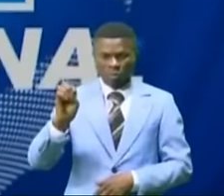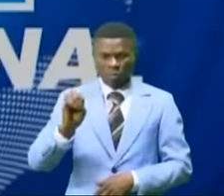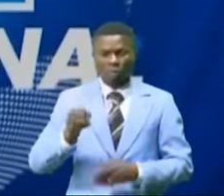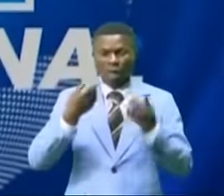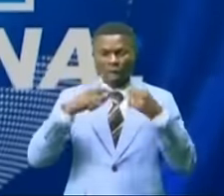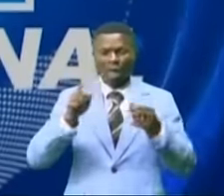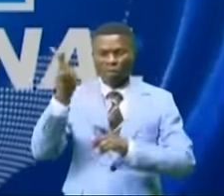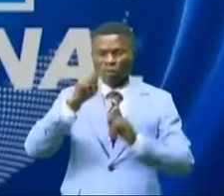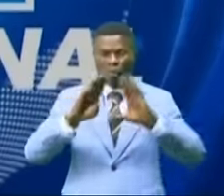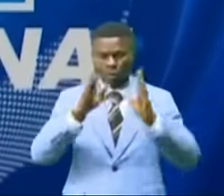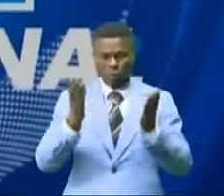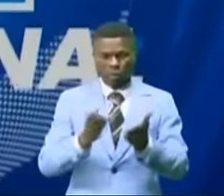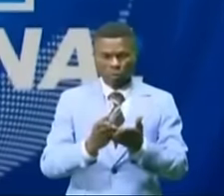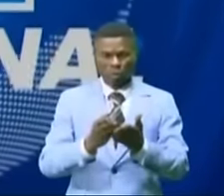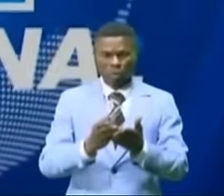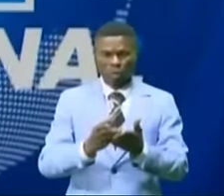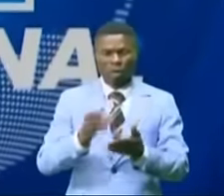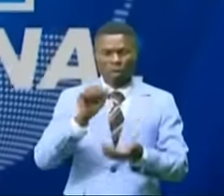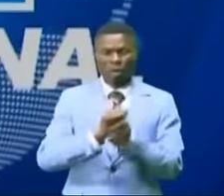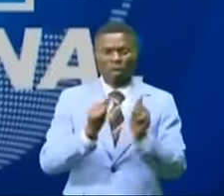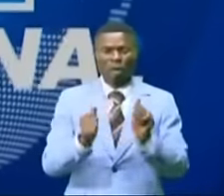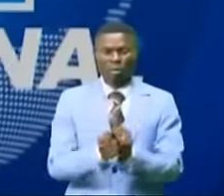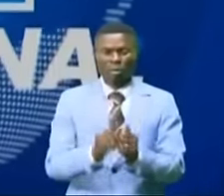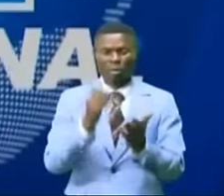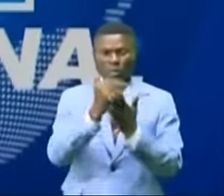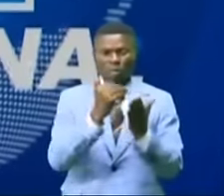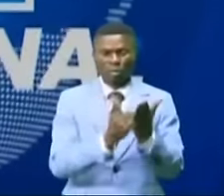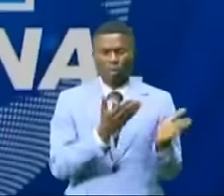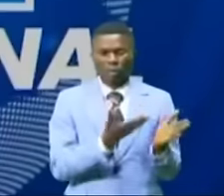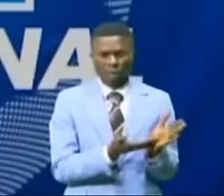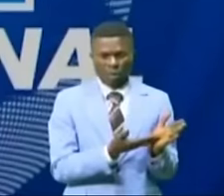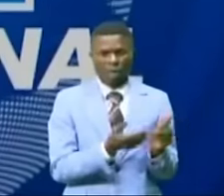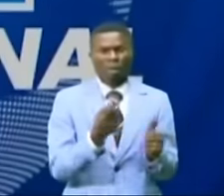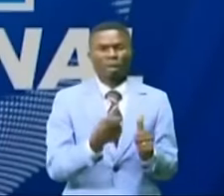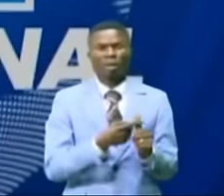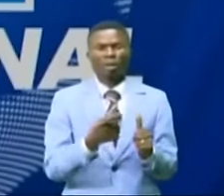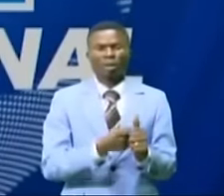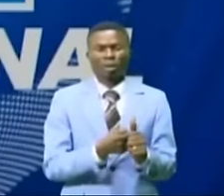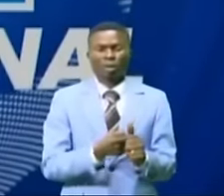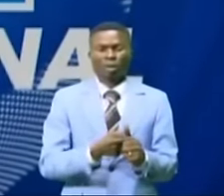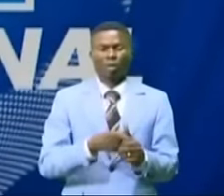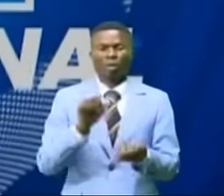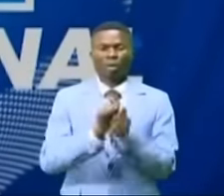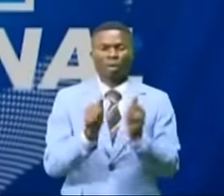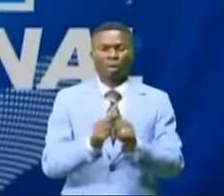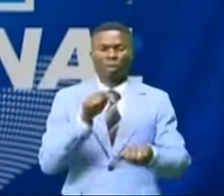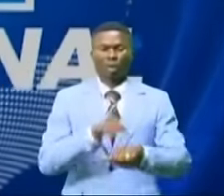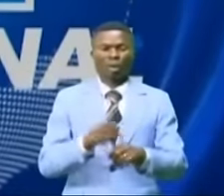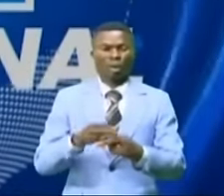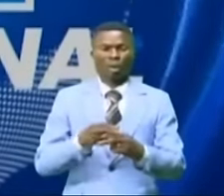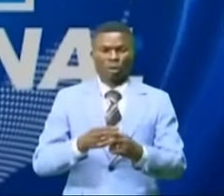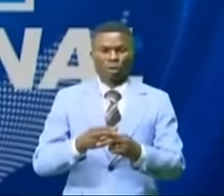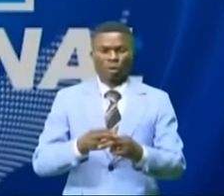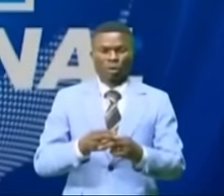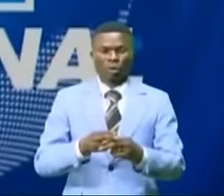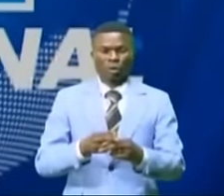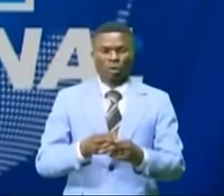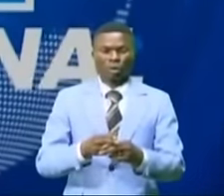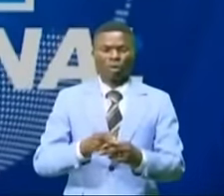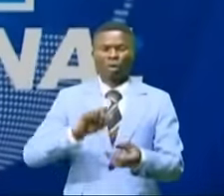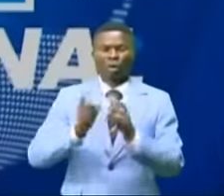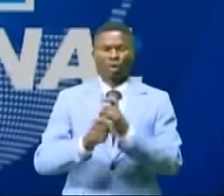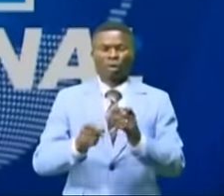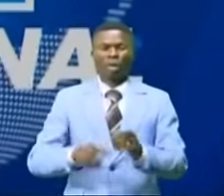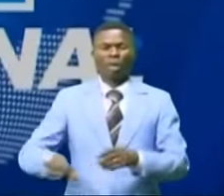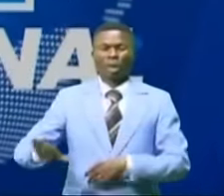l'opinion publique sur les points ci-après. Le phénomène temporaire est né de la réunification du